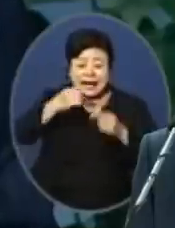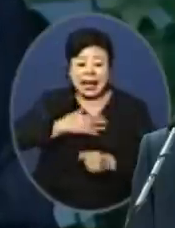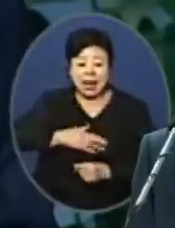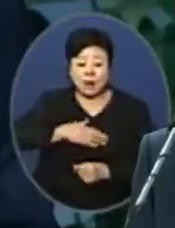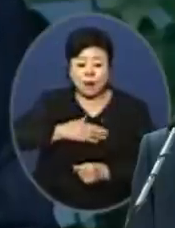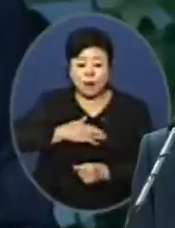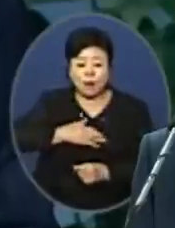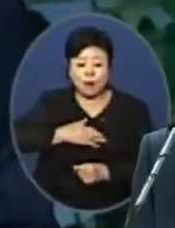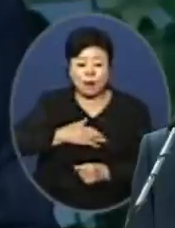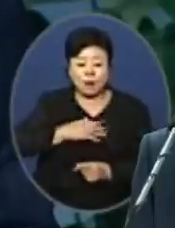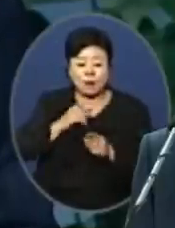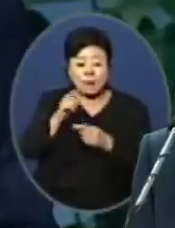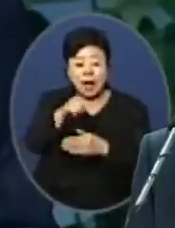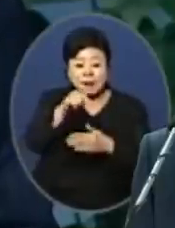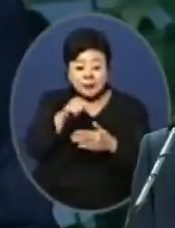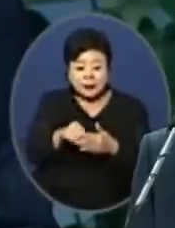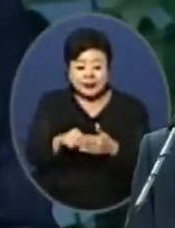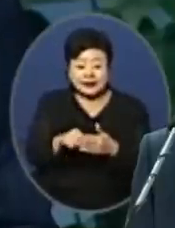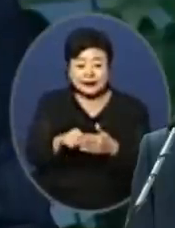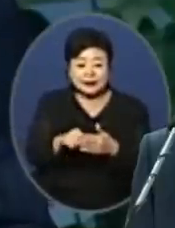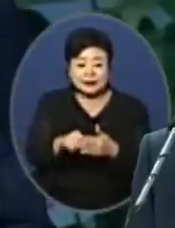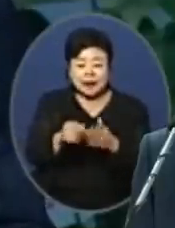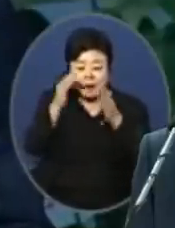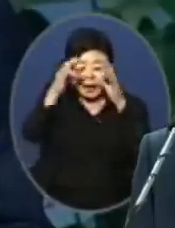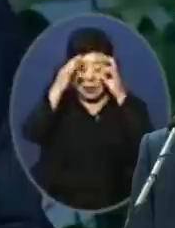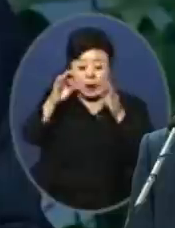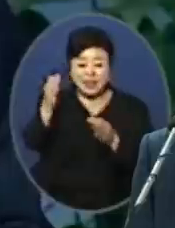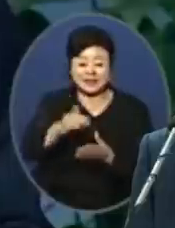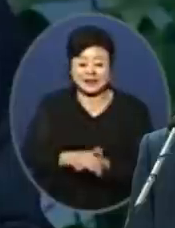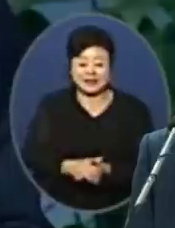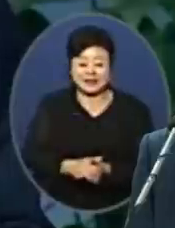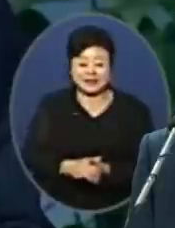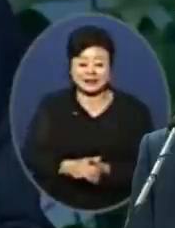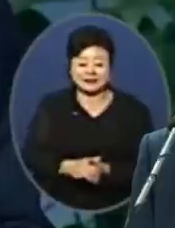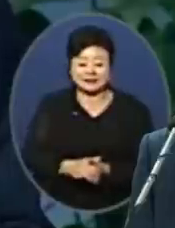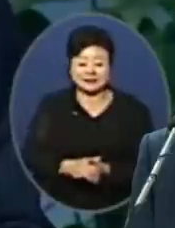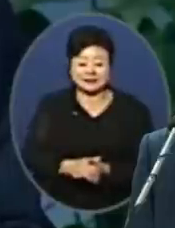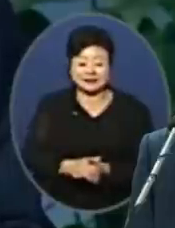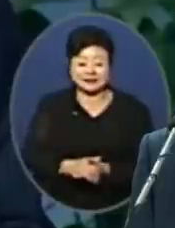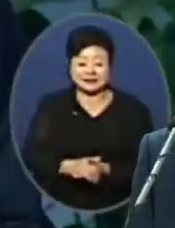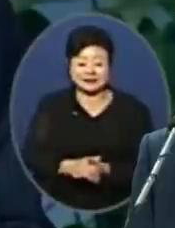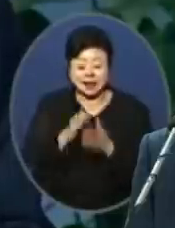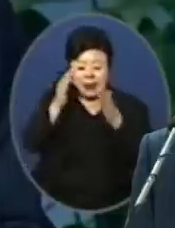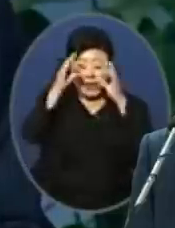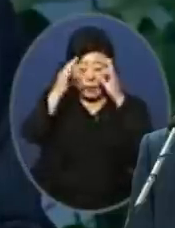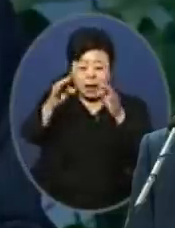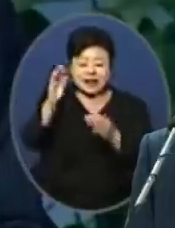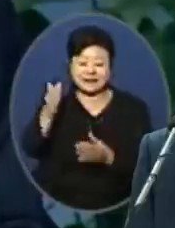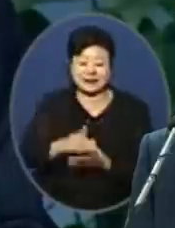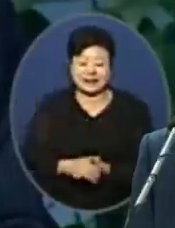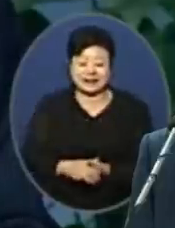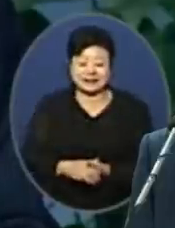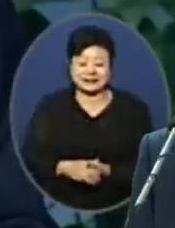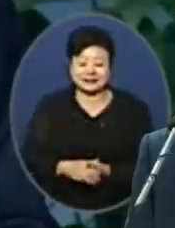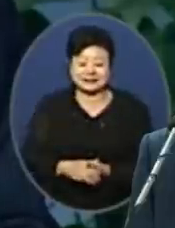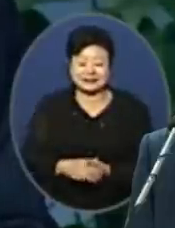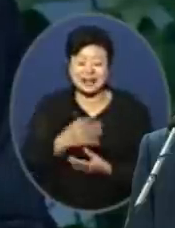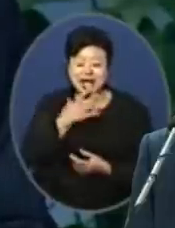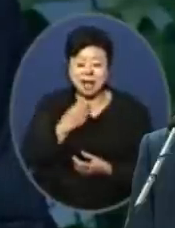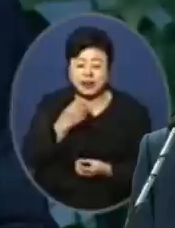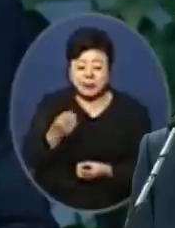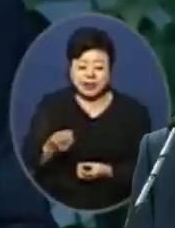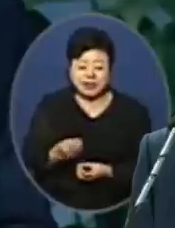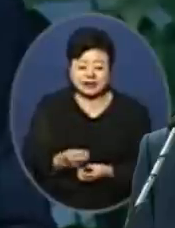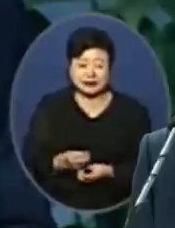알고 마음으로 바라봐야 되는 것입니다. 바라보는 법칙으로 바라봐야 돼요.